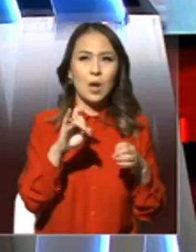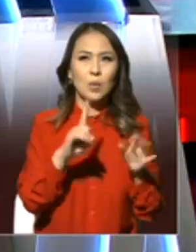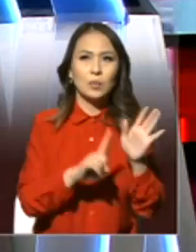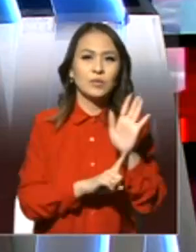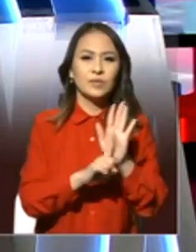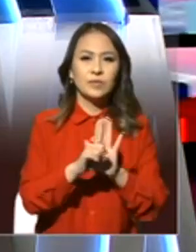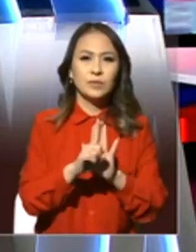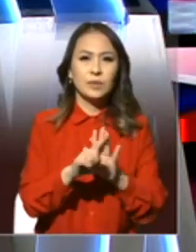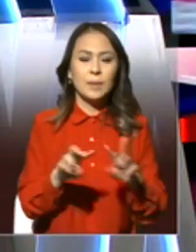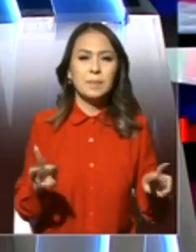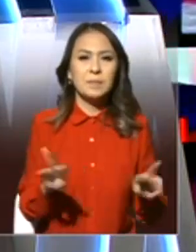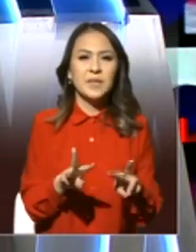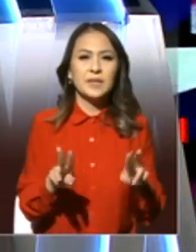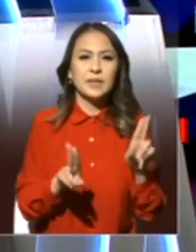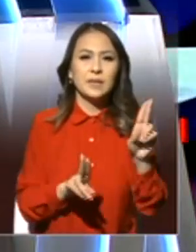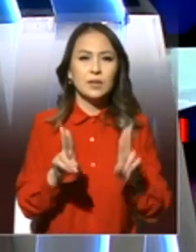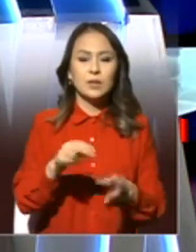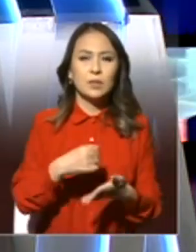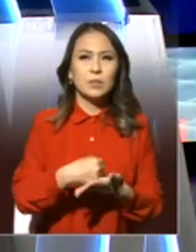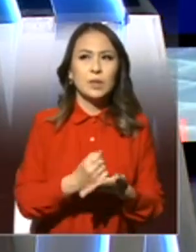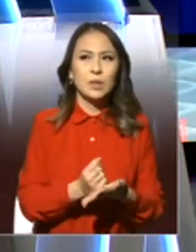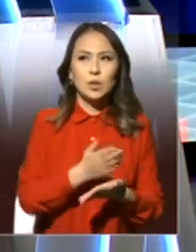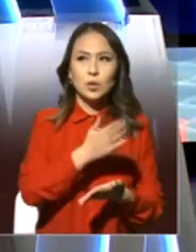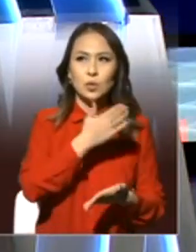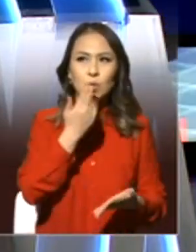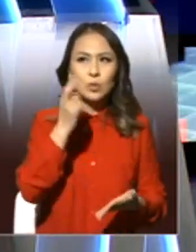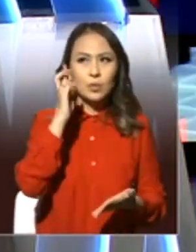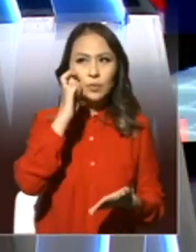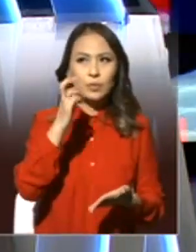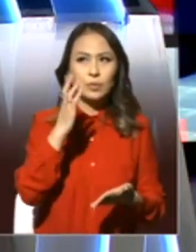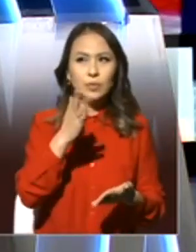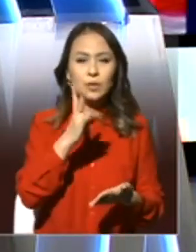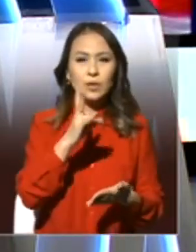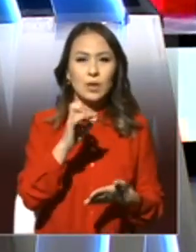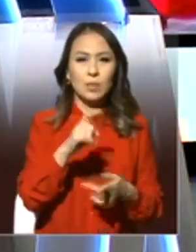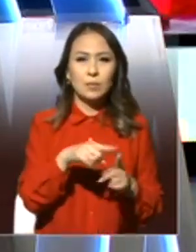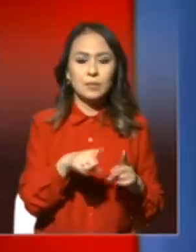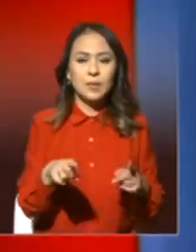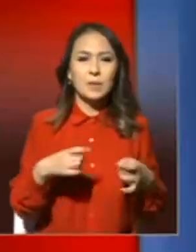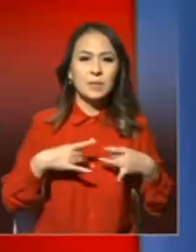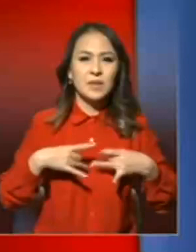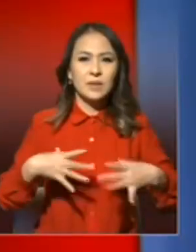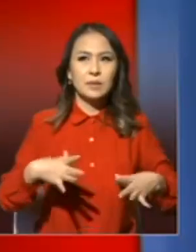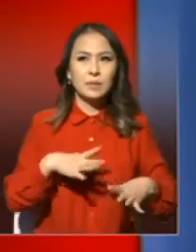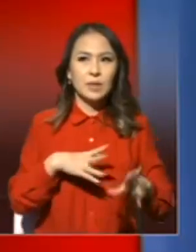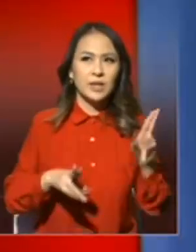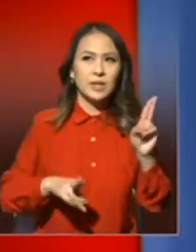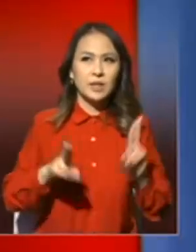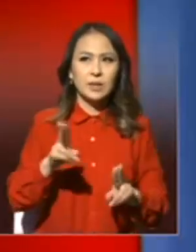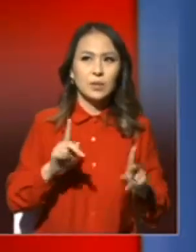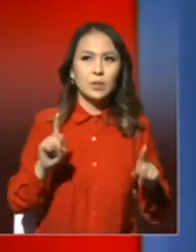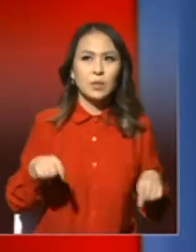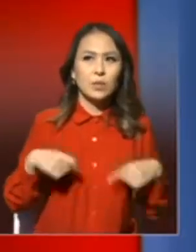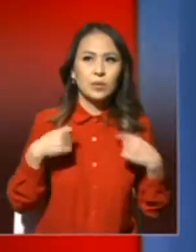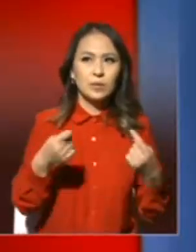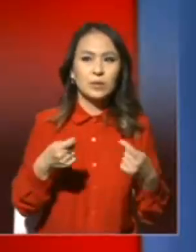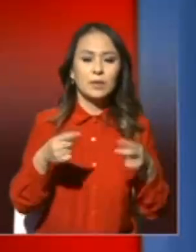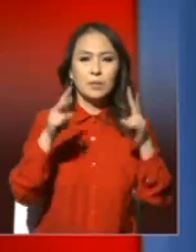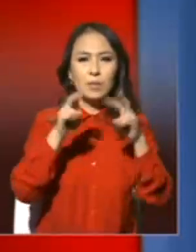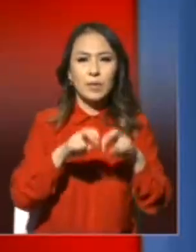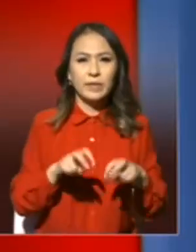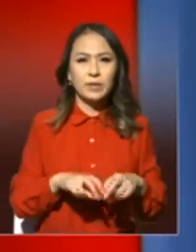наурыз ғана келді. Министрліктің ережесі әлі бекітілген жоқ. Ол өкіметте жатыр. Енді наурыз мейрамдар болып қалды ғой. Оның өз ережесі бар. Оларға өткізеді, өрде эксперттер